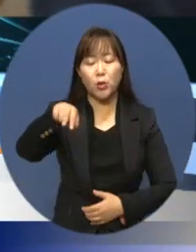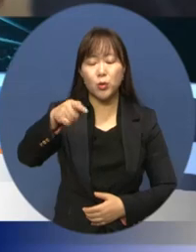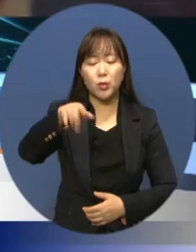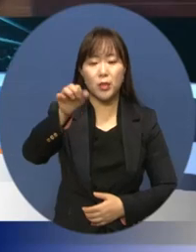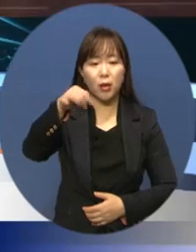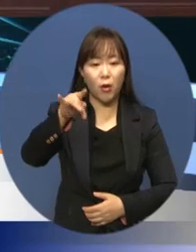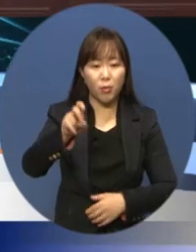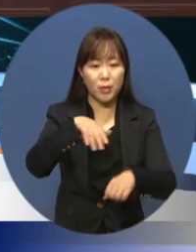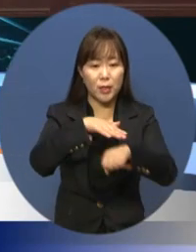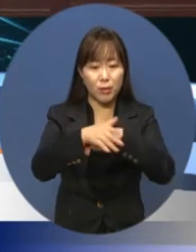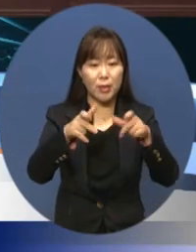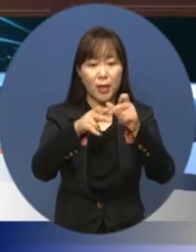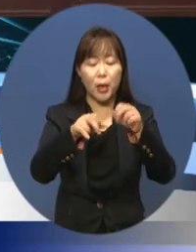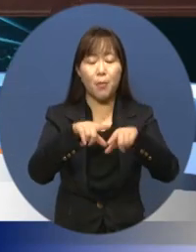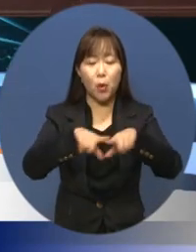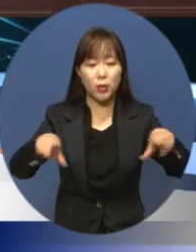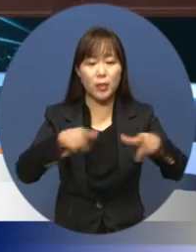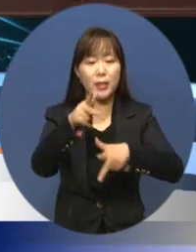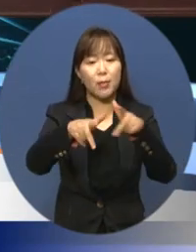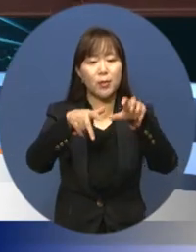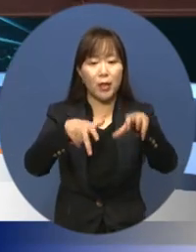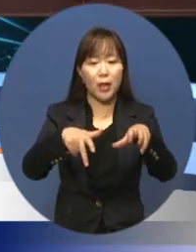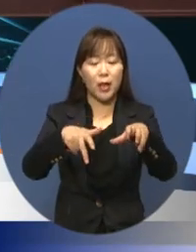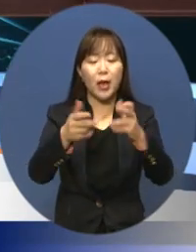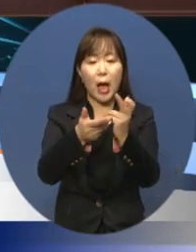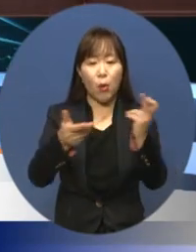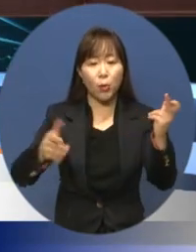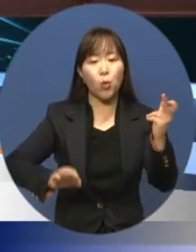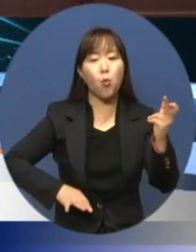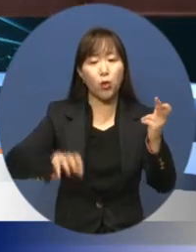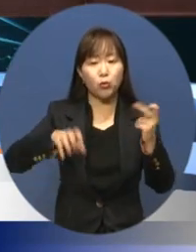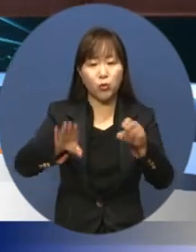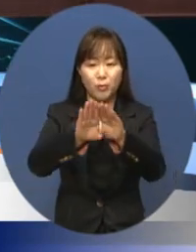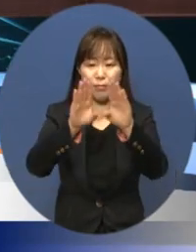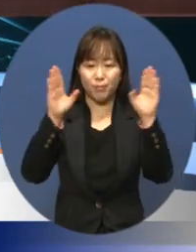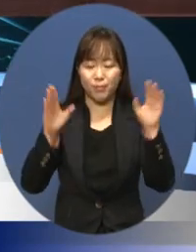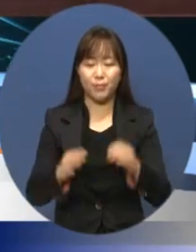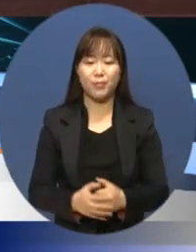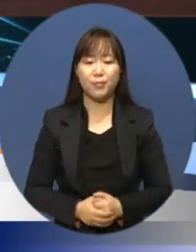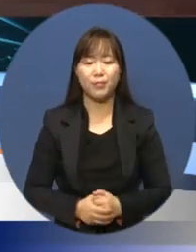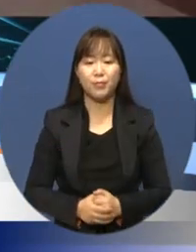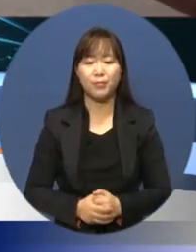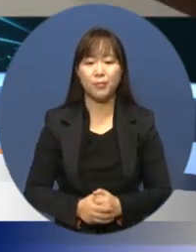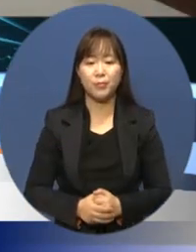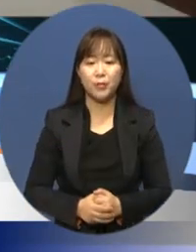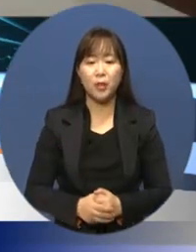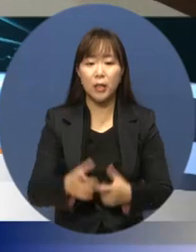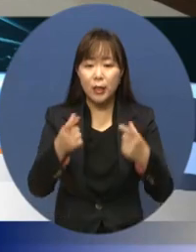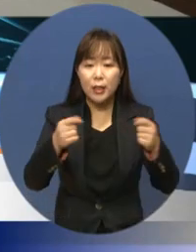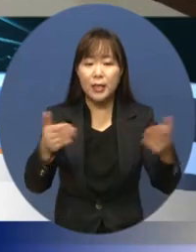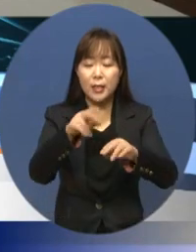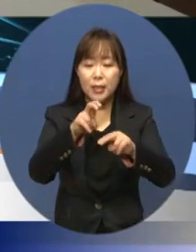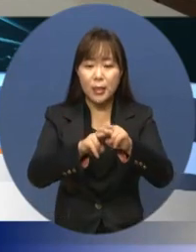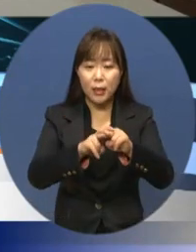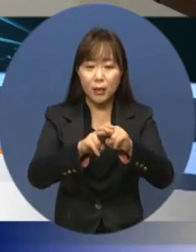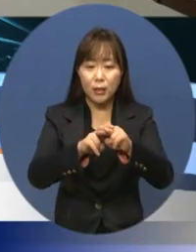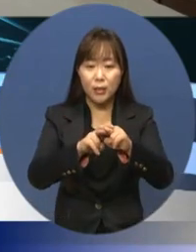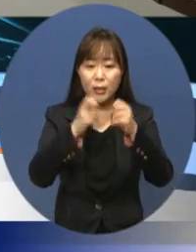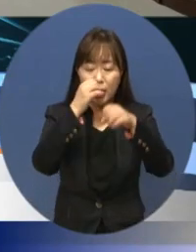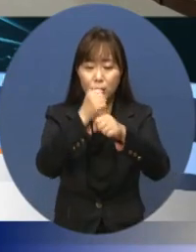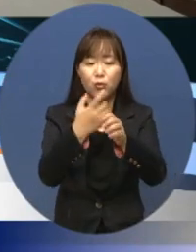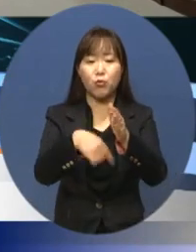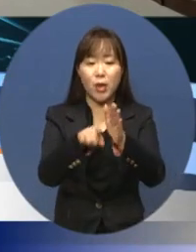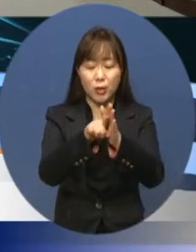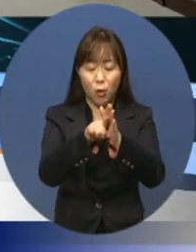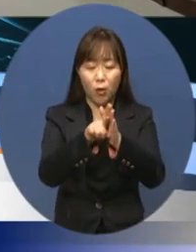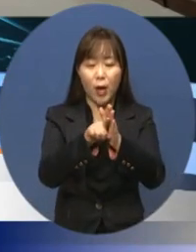장애인 표준 사업장이 강원도 원주에 문을 엽니다. 복지TV 강원 방송이 일자리 창출을 위해 함께 하는데요.